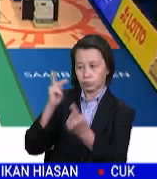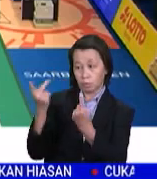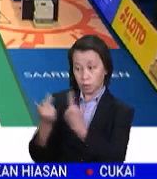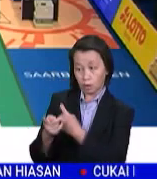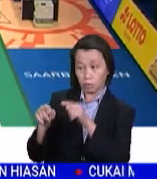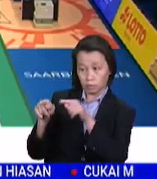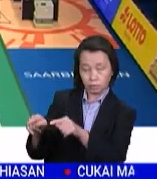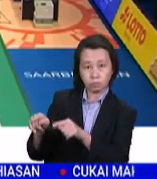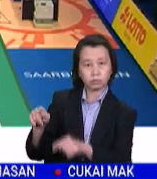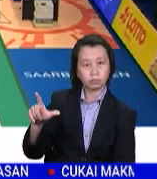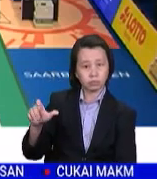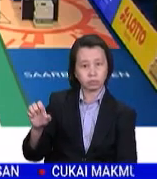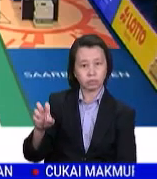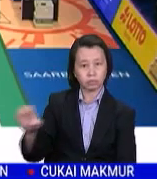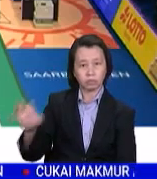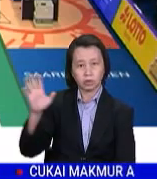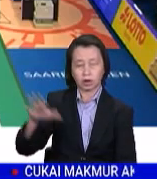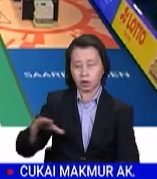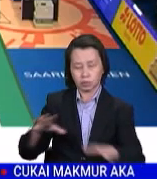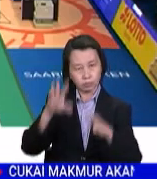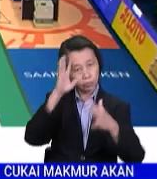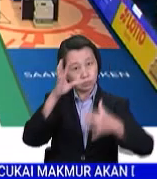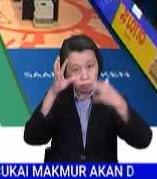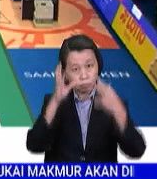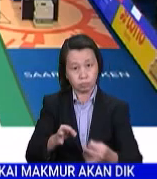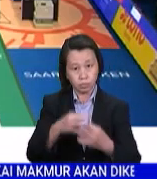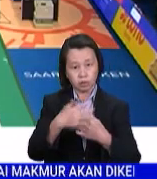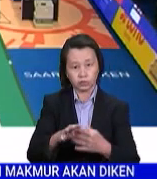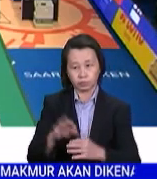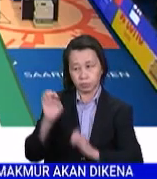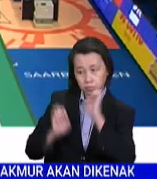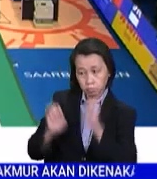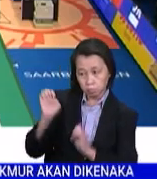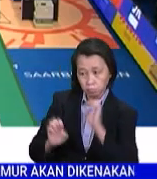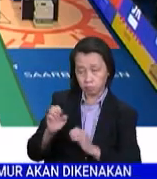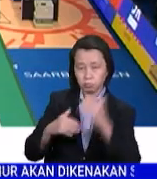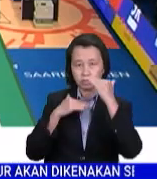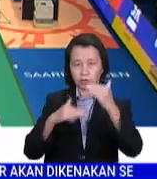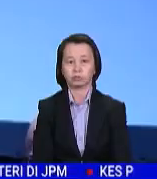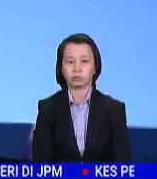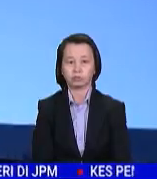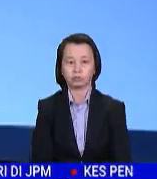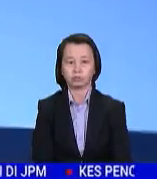semasa Zia dan akan membuat keputusan sepas menilai tahap kecergasan